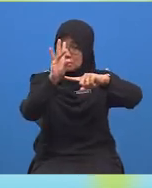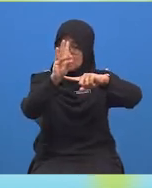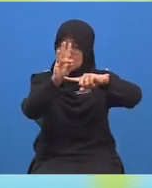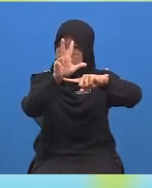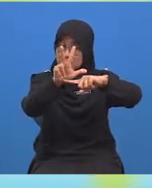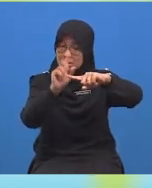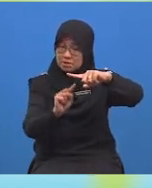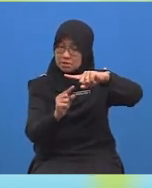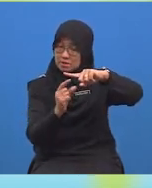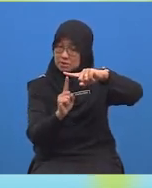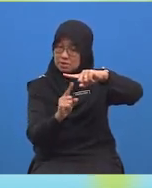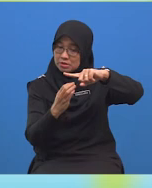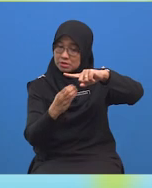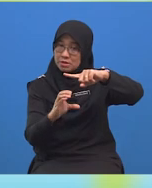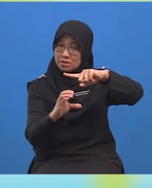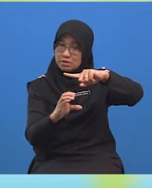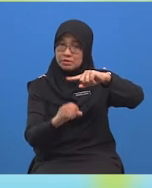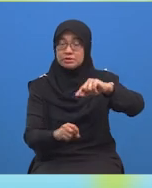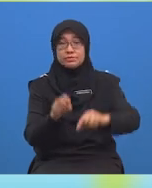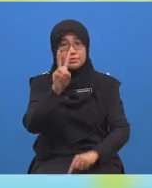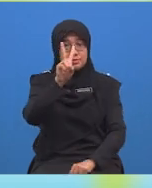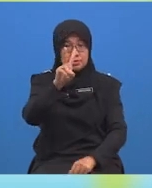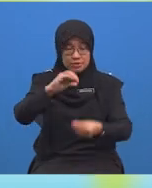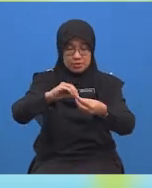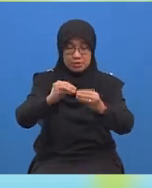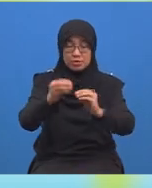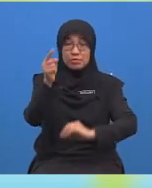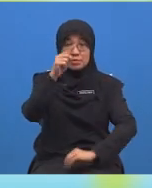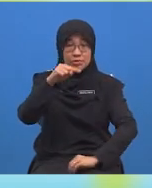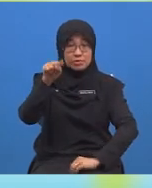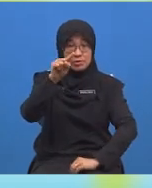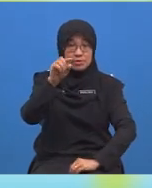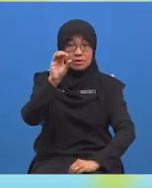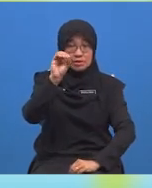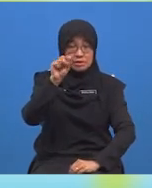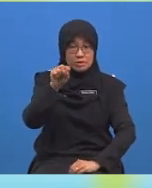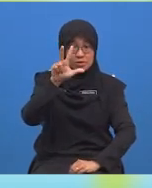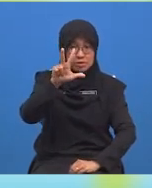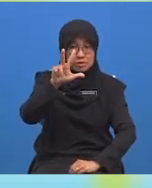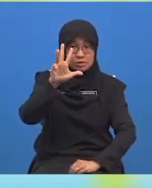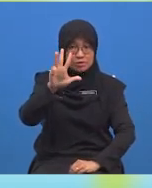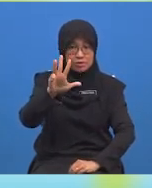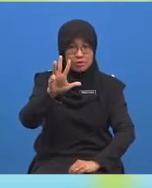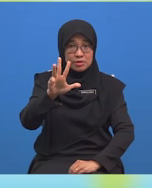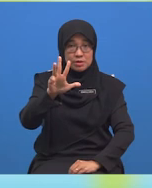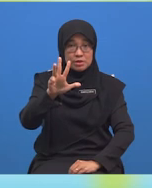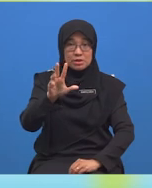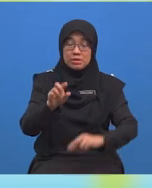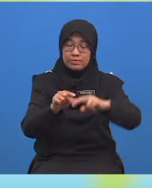2.73/100. 2 adalah nombor bulat dan perpuluhan 73 adalah